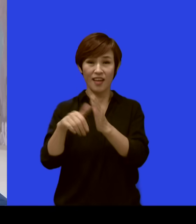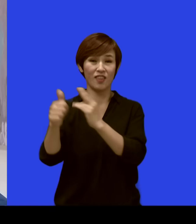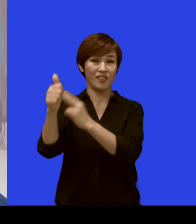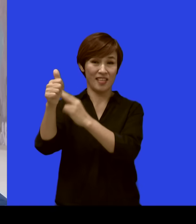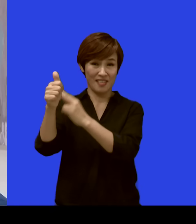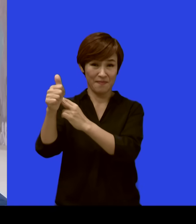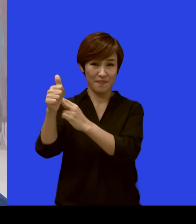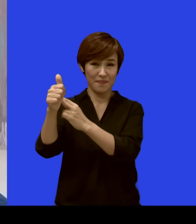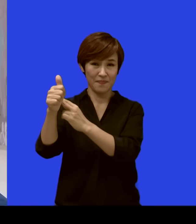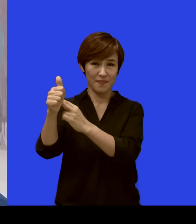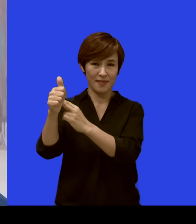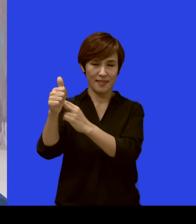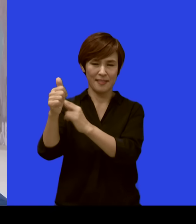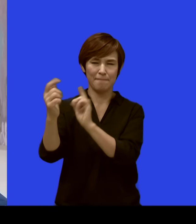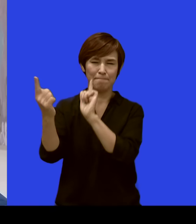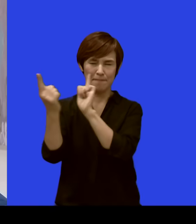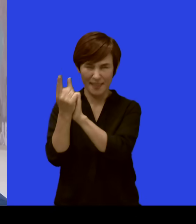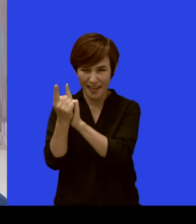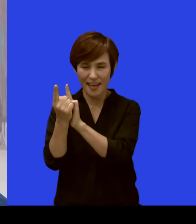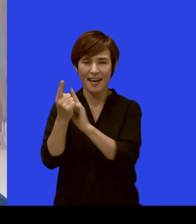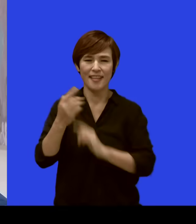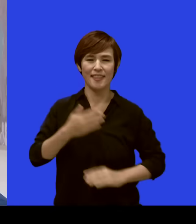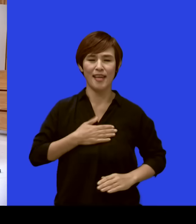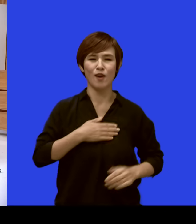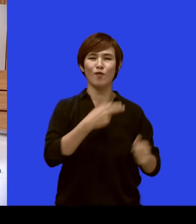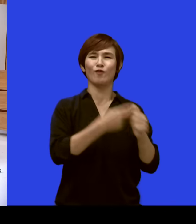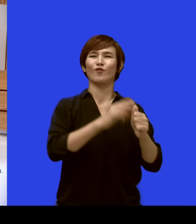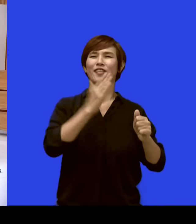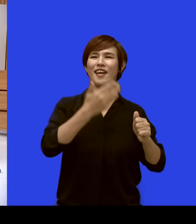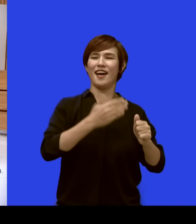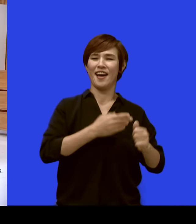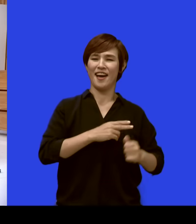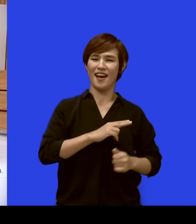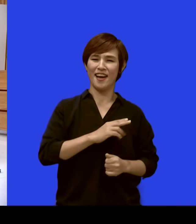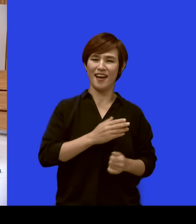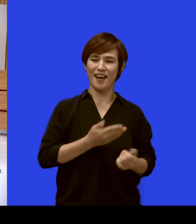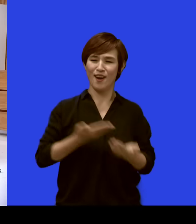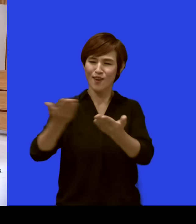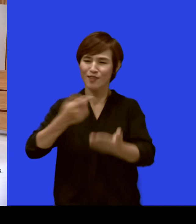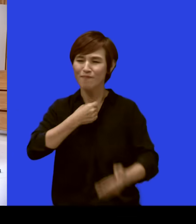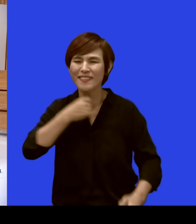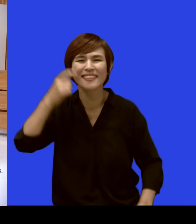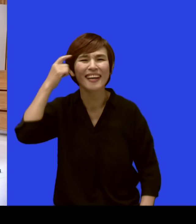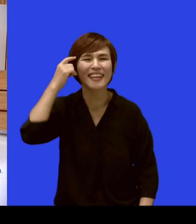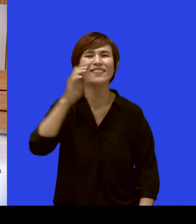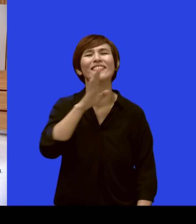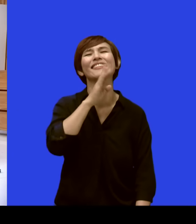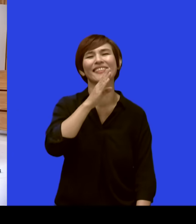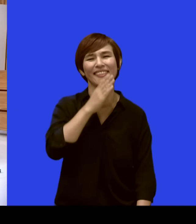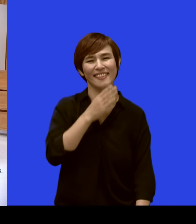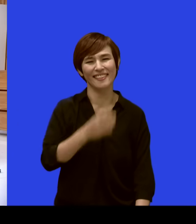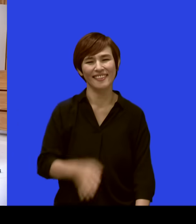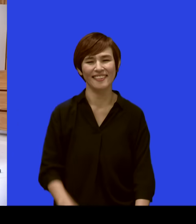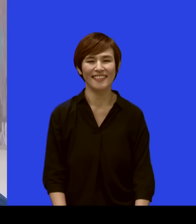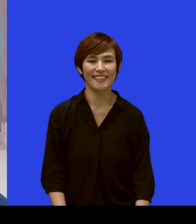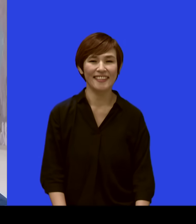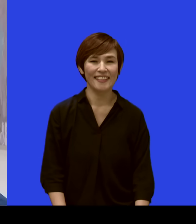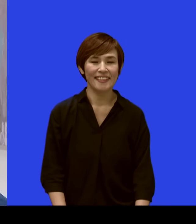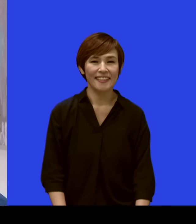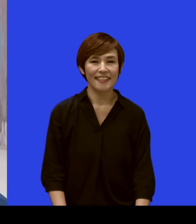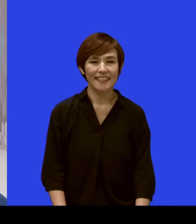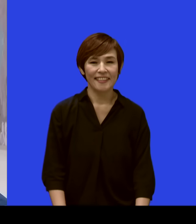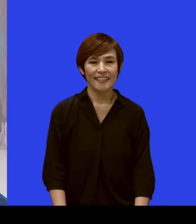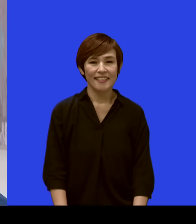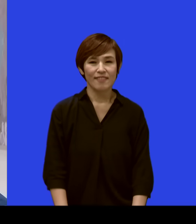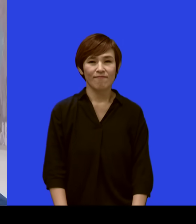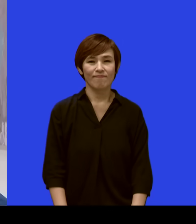저 선생님을 꼭 찾아가서 제가 이런 교수가 됐어요. 이 얘기 사실 하고 싶은 비장의 카드로 하고 있었는데 그럼요. 100% 이해가